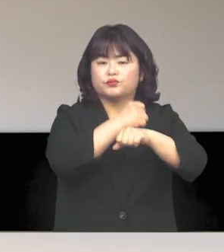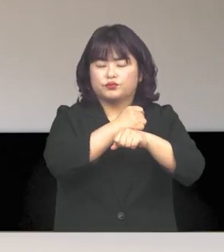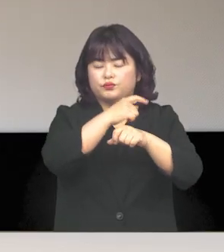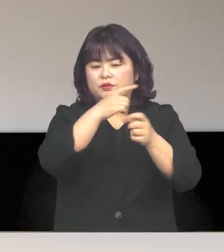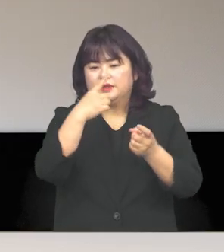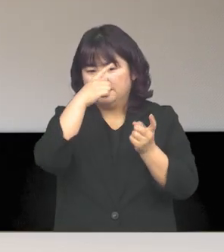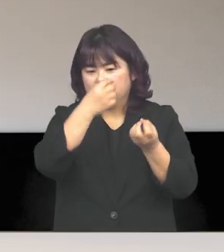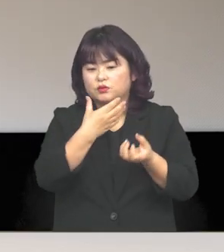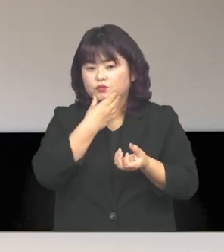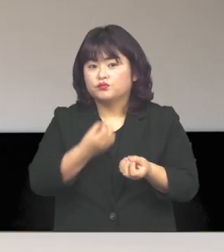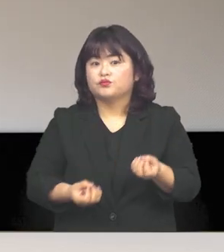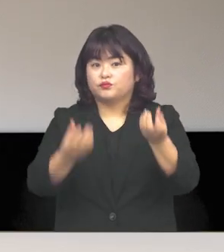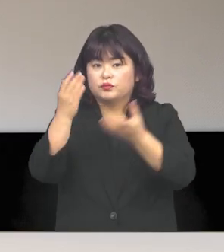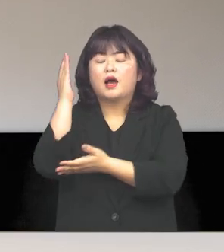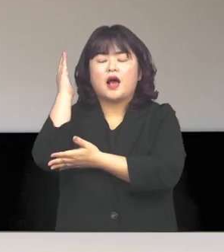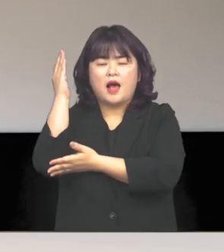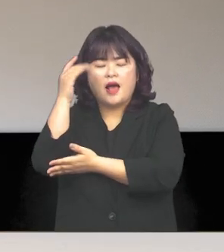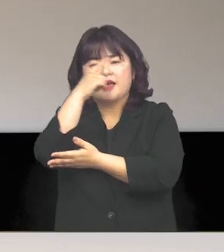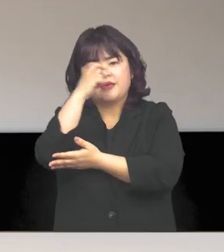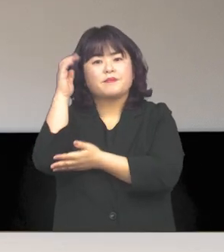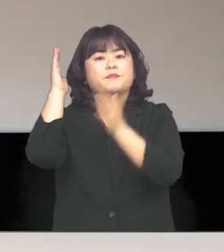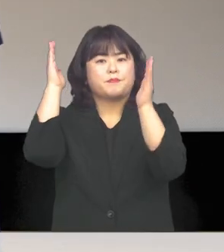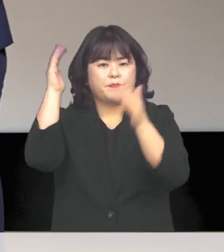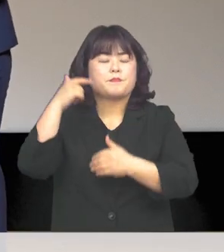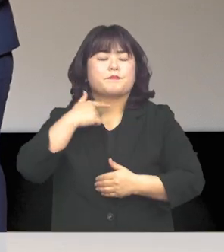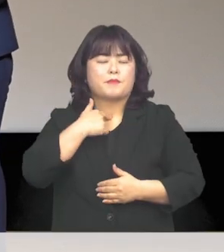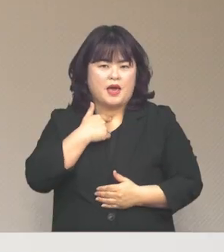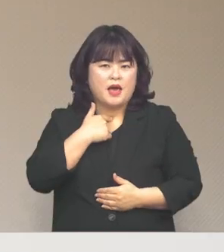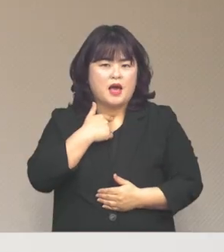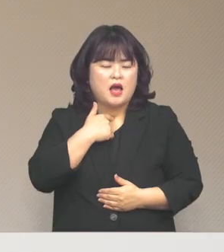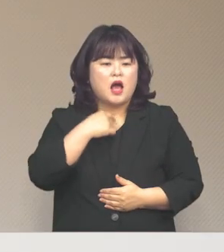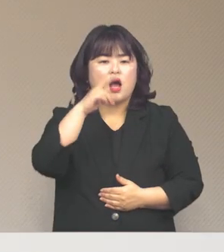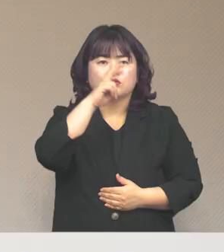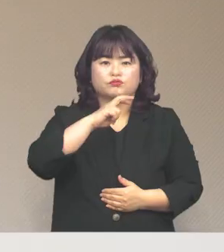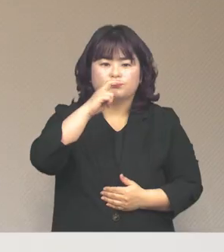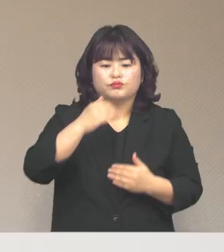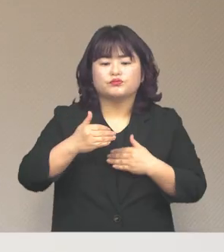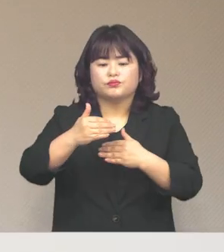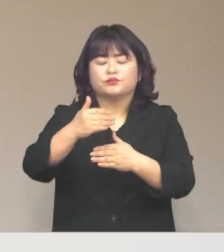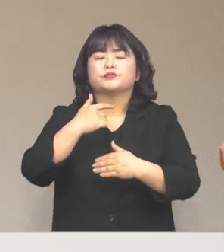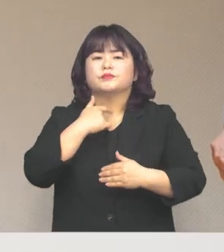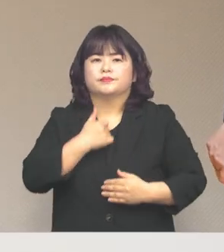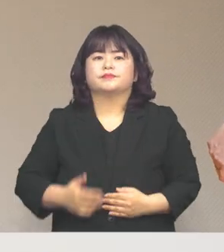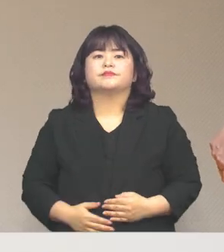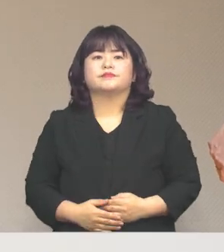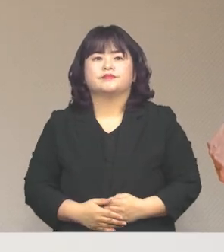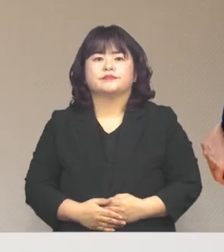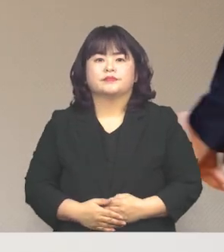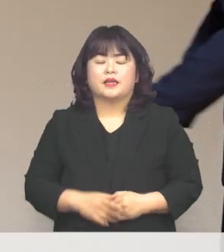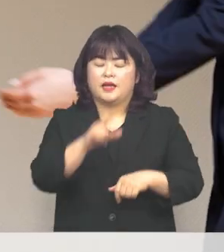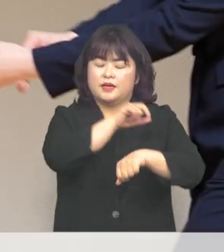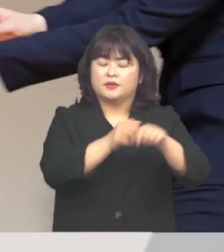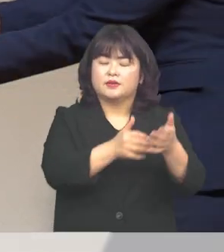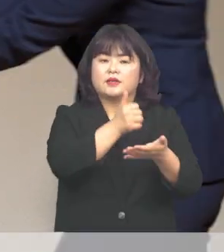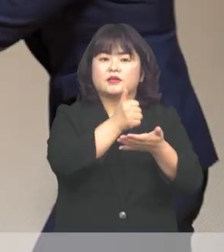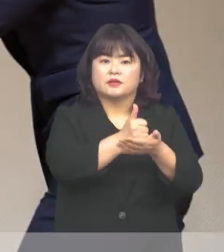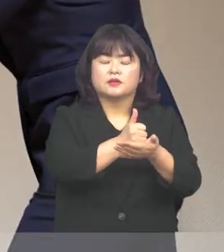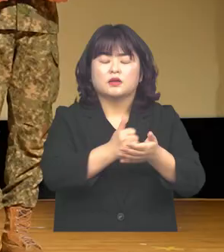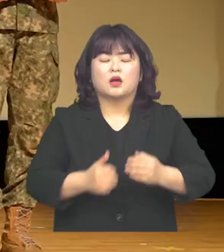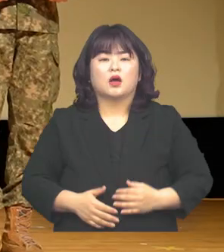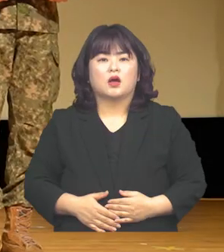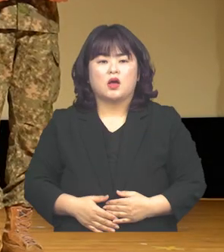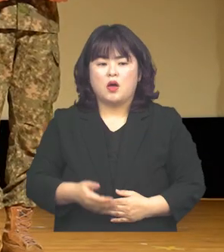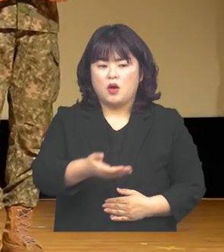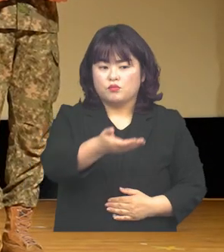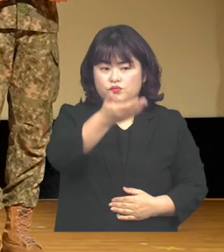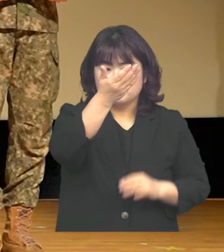표창, 기념사 낭독, 축사, 기념 영상 상영, 향군가 제창 등의 순서로 진행됐습니다. 이상일